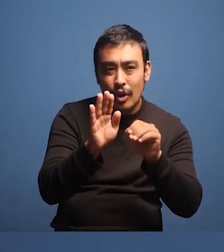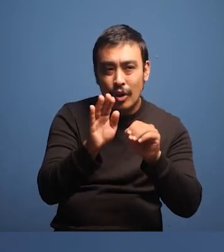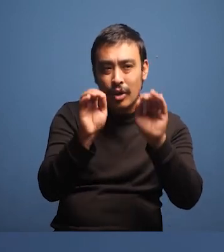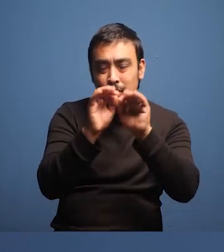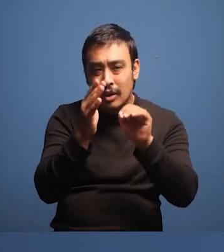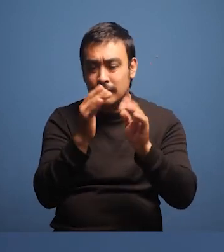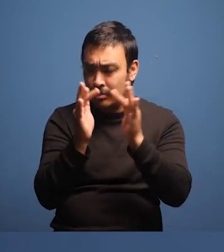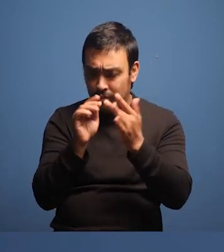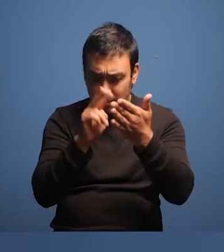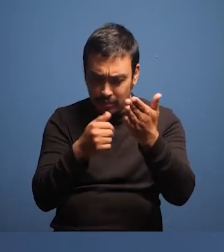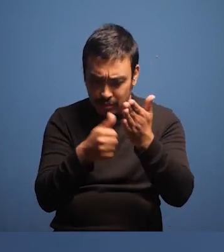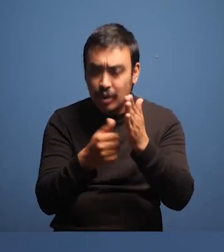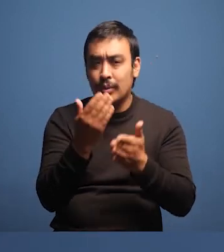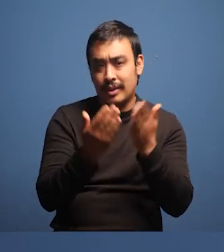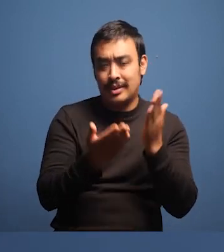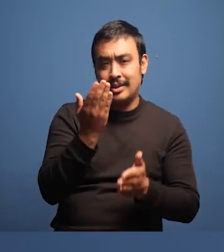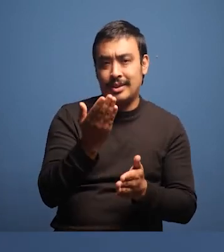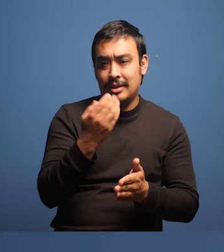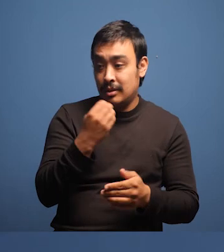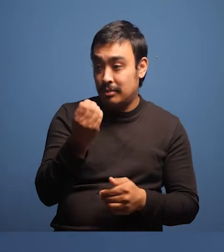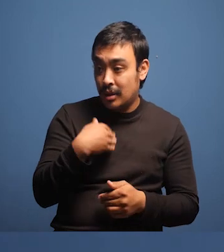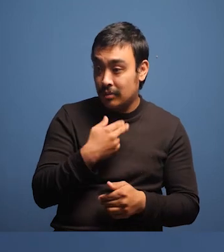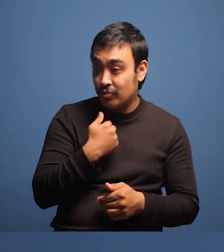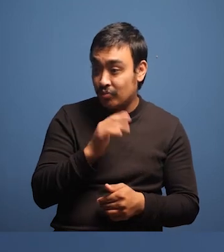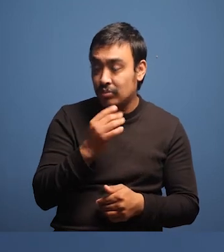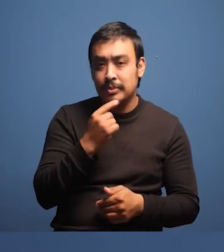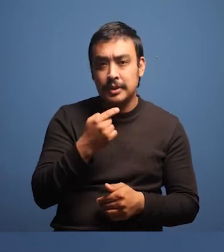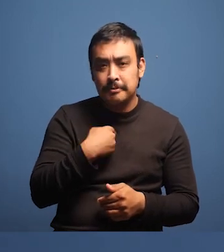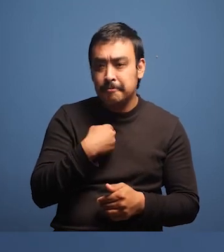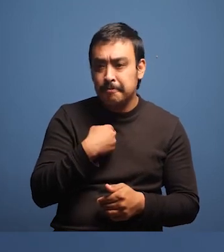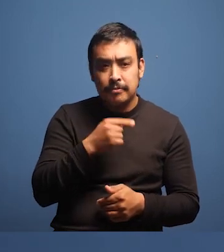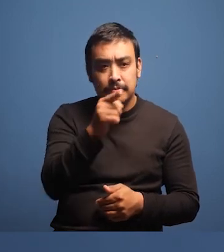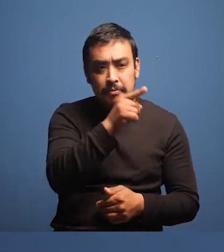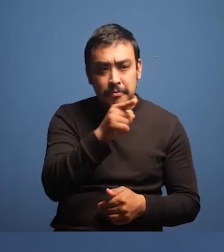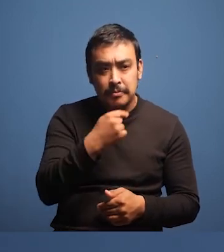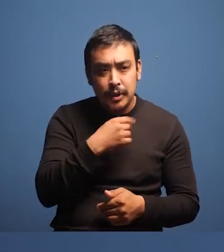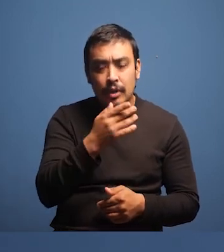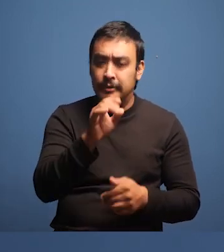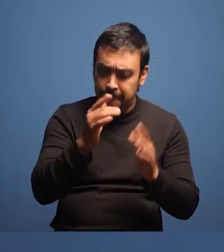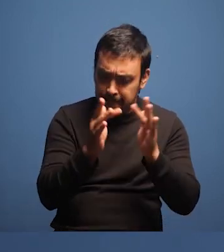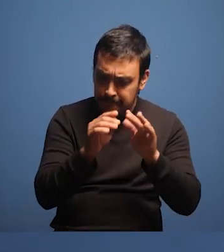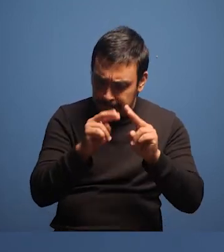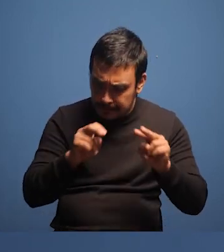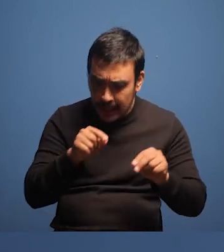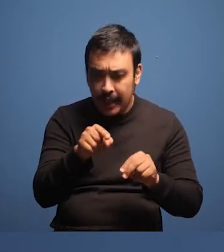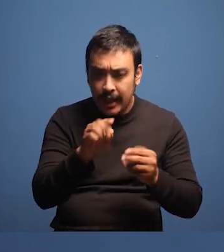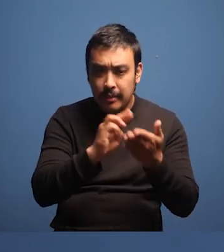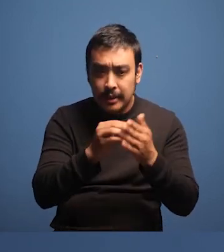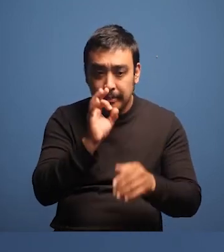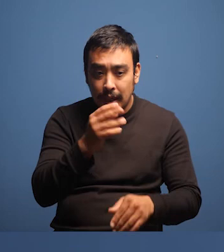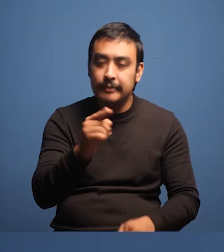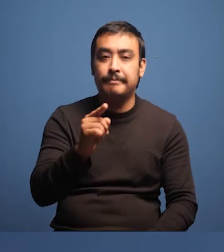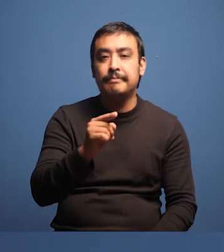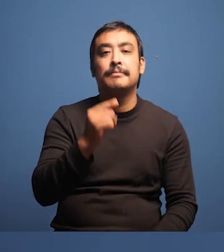होइन। म पनि कुनै कुनै कुरा कसैले भन्यो मलाई इन्ट्रेस्टिङ लाग्यो भने उहाँमा मात्रै बिलिभ गर्ने होइन कि उहाँले अनलाइन फेरि सर्च गर्छ कि ताकि मलाई नि एस्योर्ड होस् भनेर। त्यही भएर